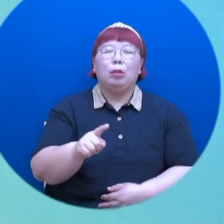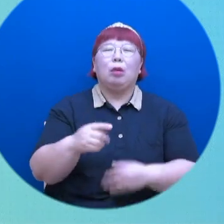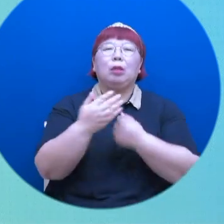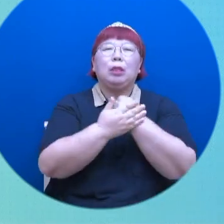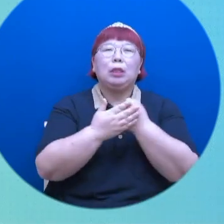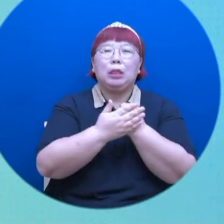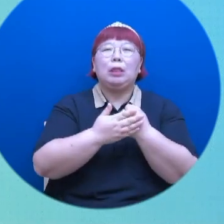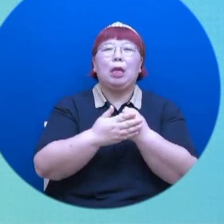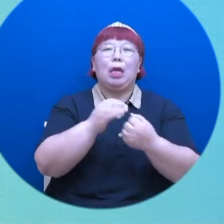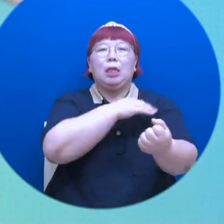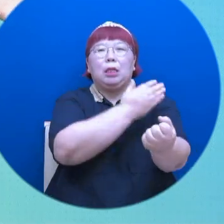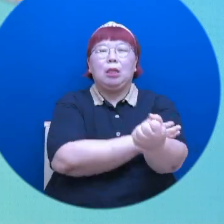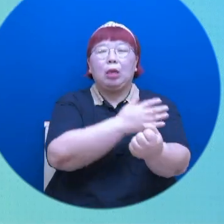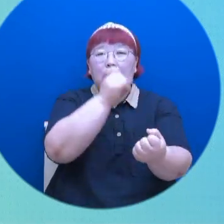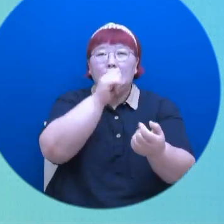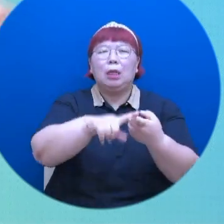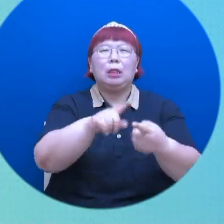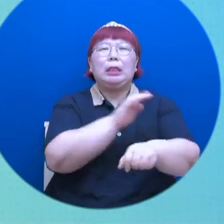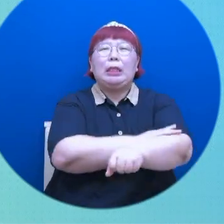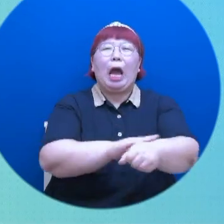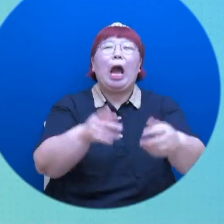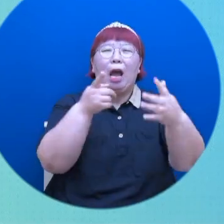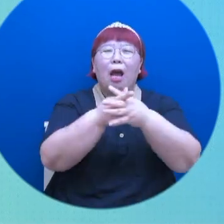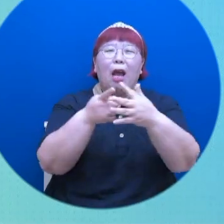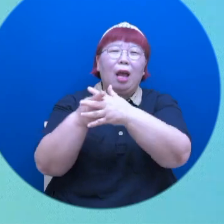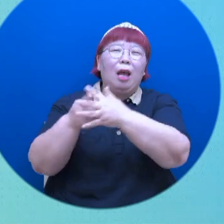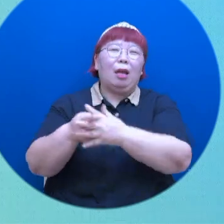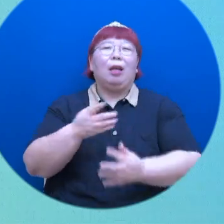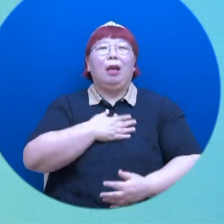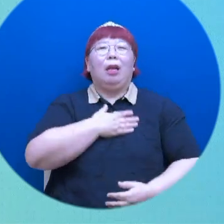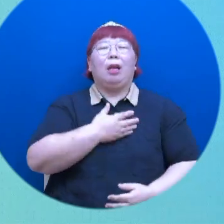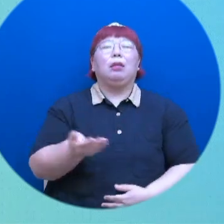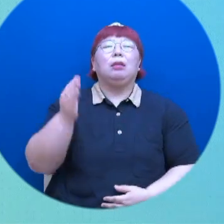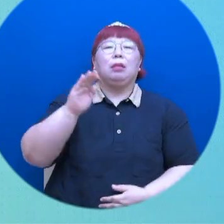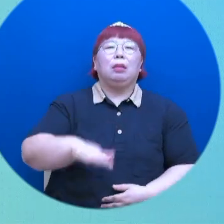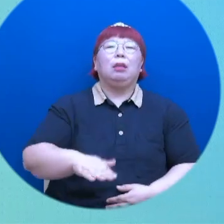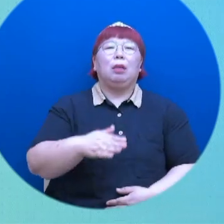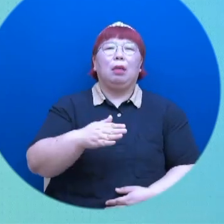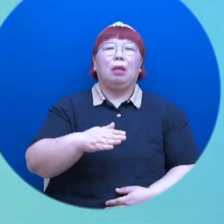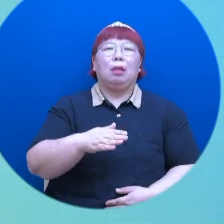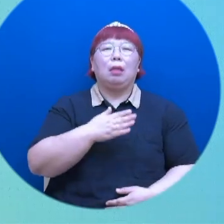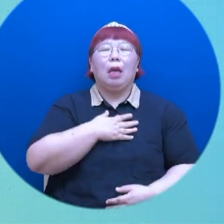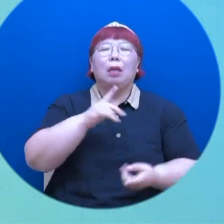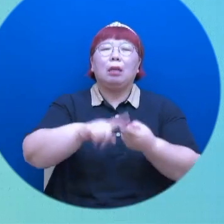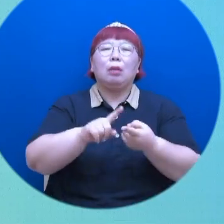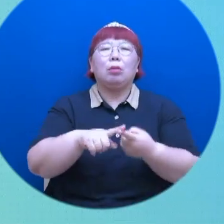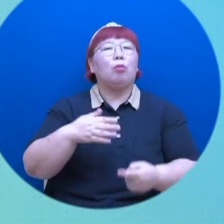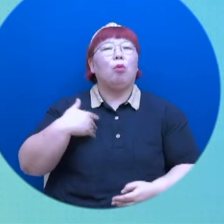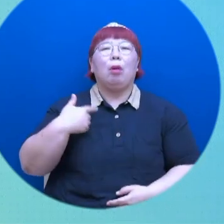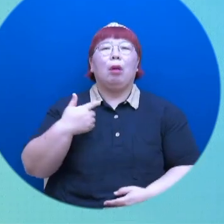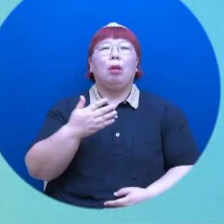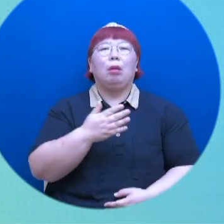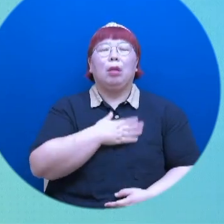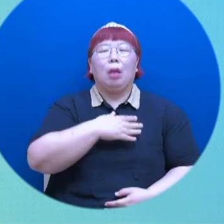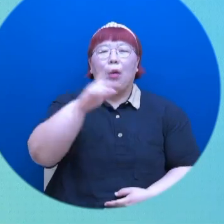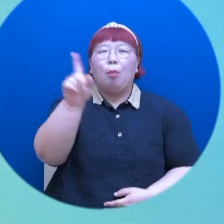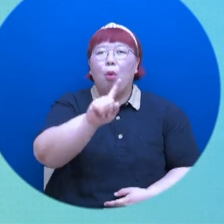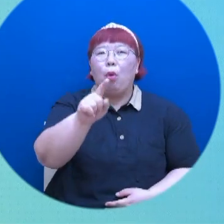있는지는 너무나 잘 알아요. 그러나 정작 자신을 몰라요. 내가 뭘